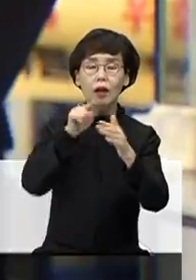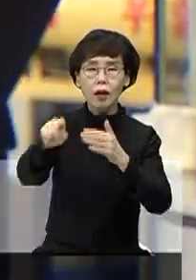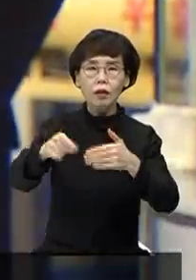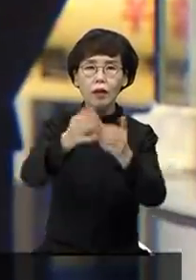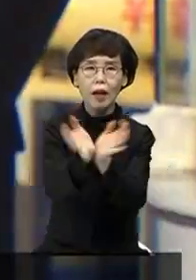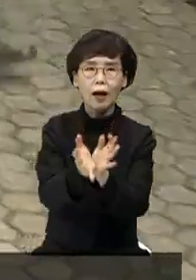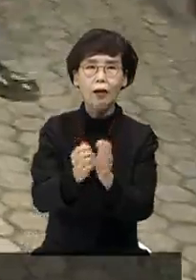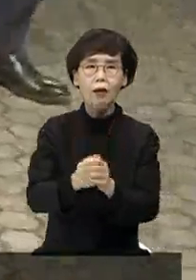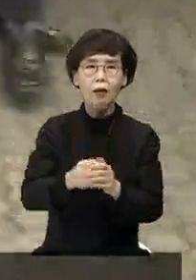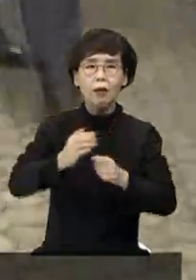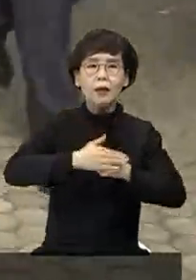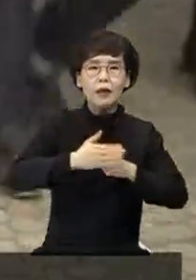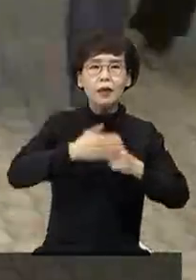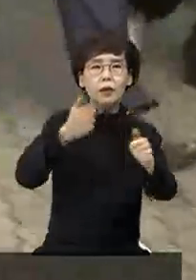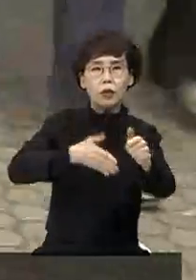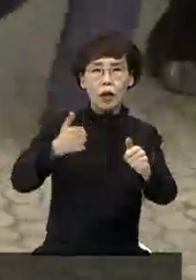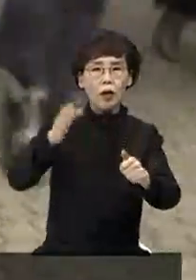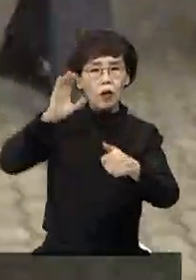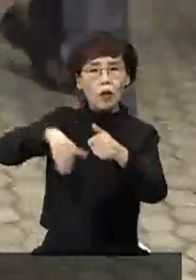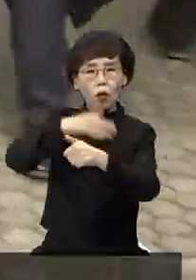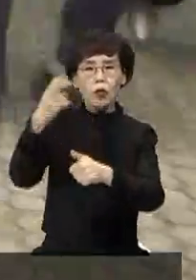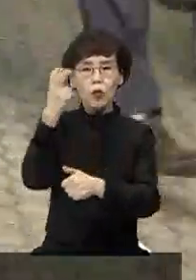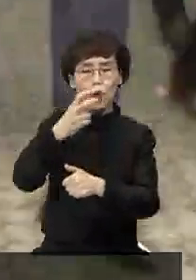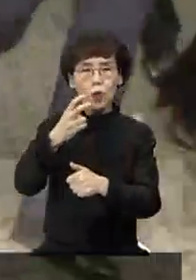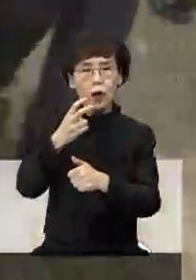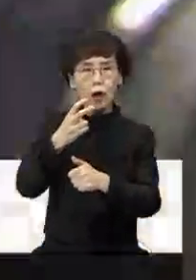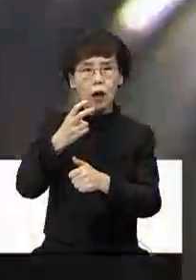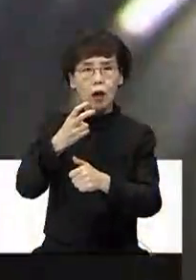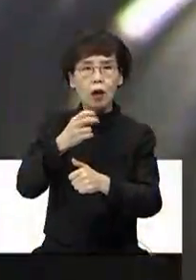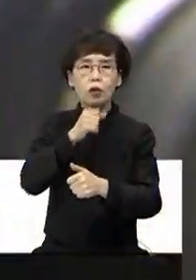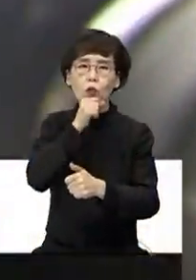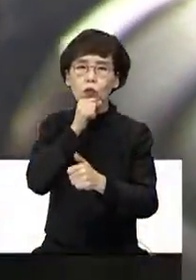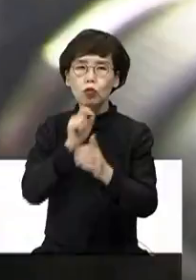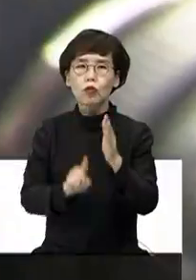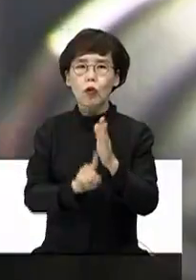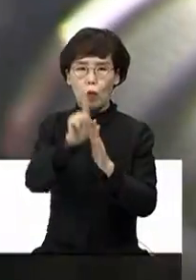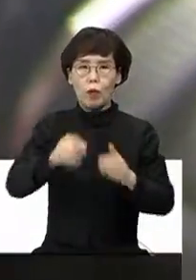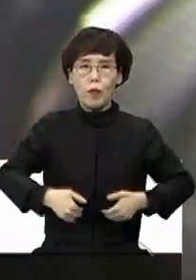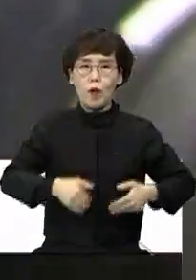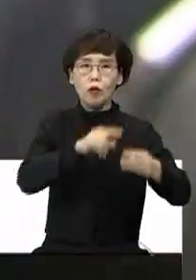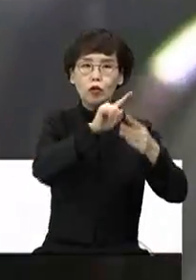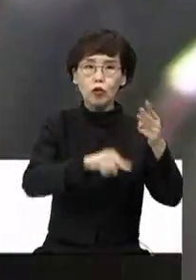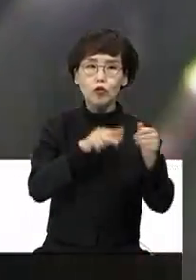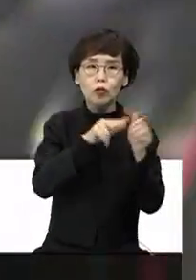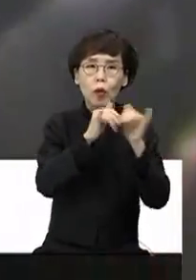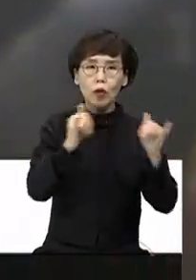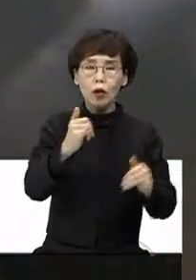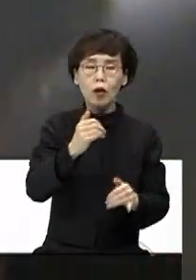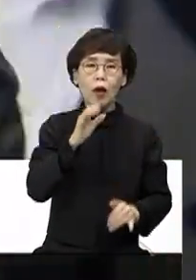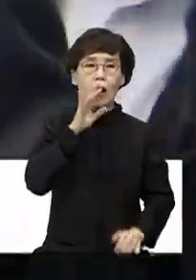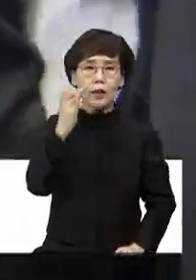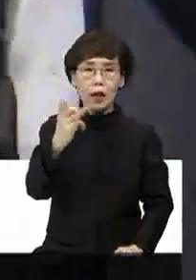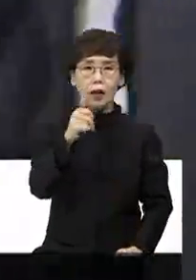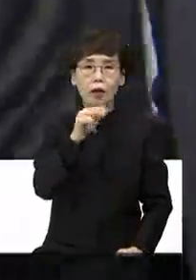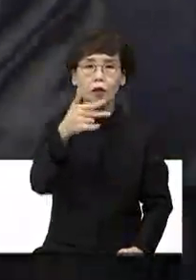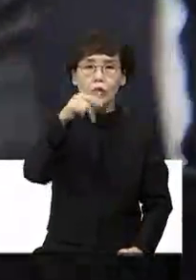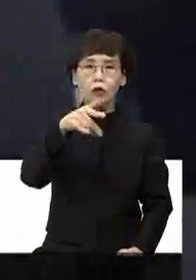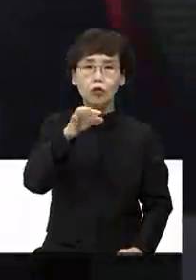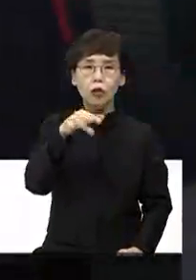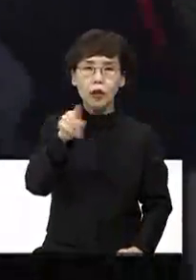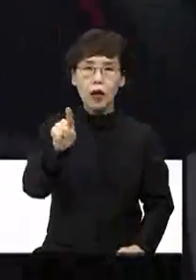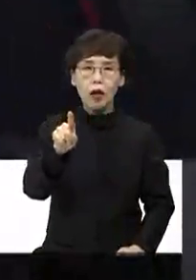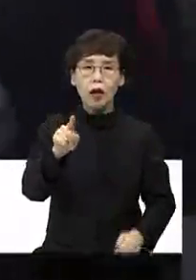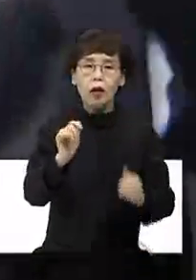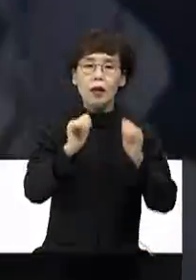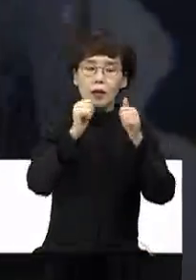호소했습니다. 여론조사 지지율을 끌어올려야 할 윤석열 후보는 충남 아산 현충사 참배에 이어 천안